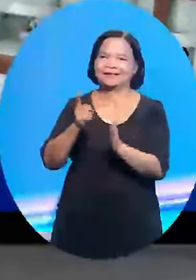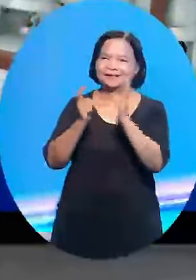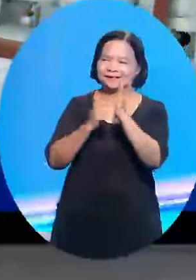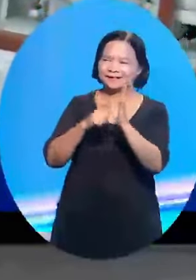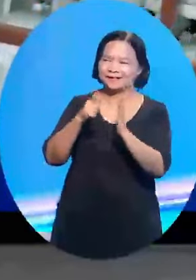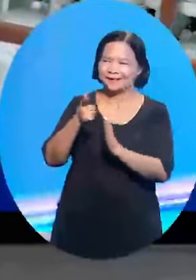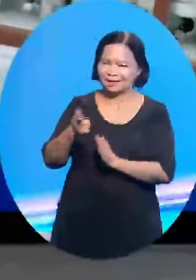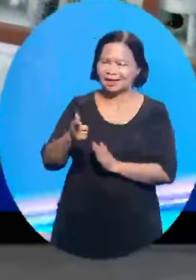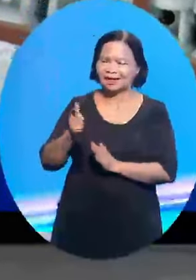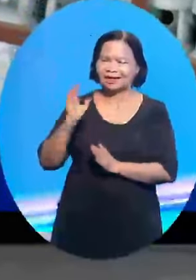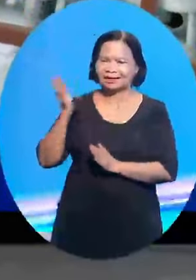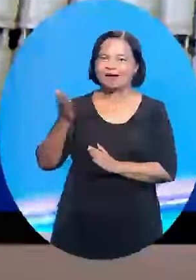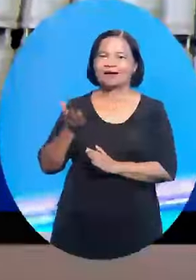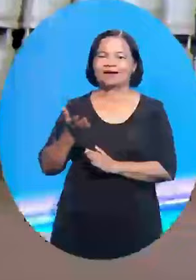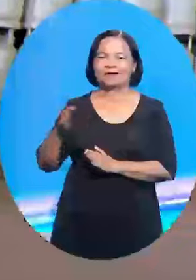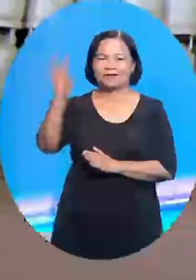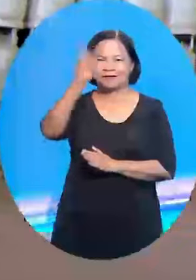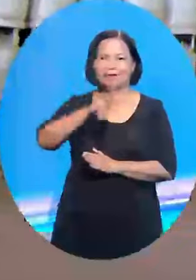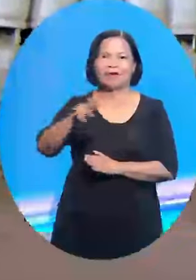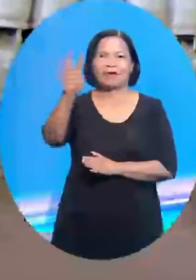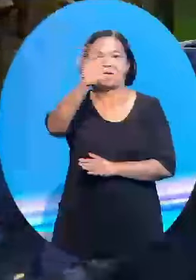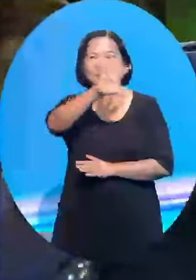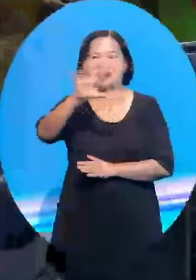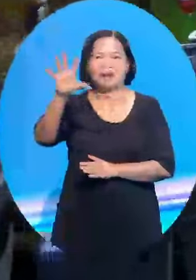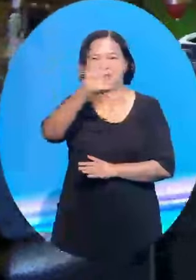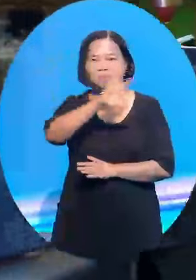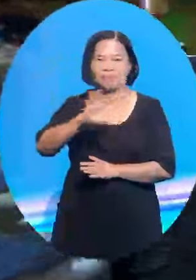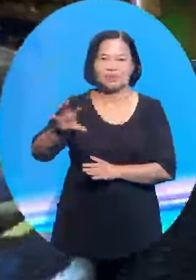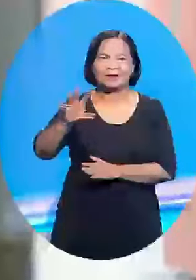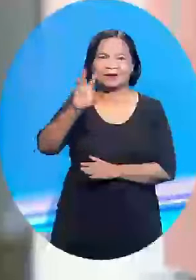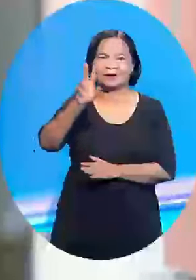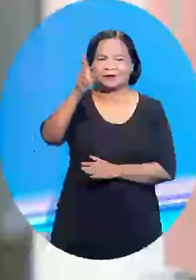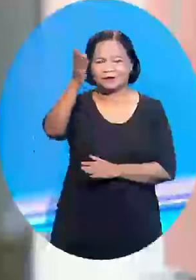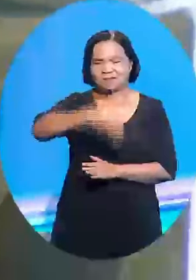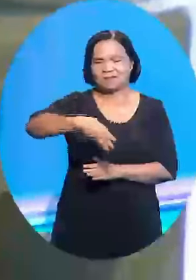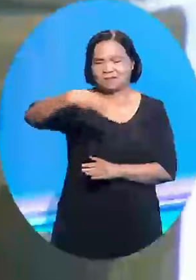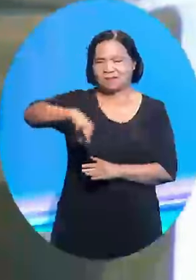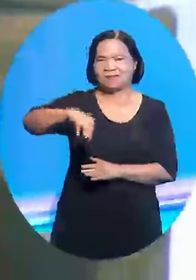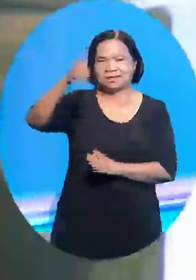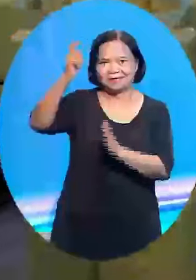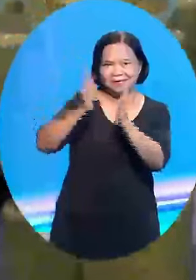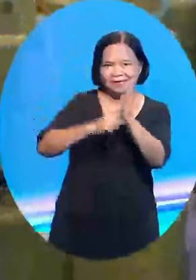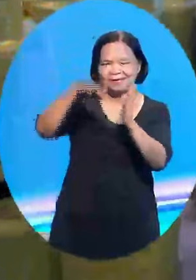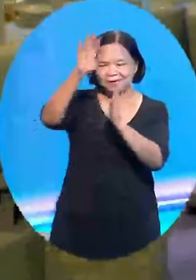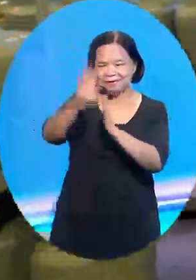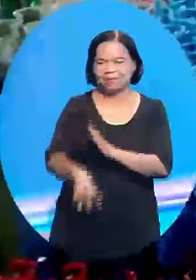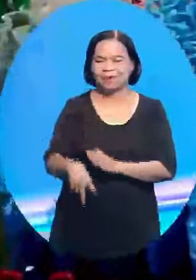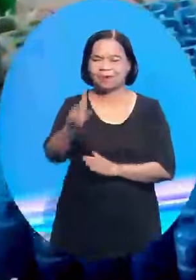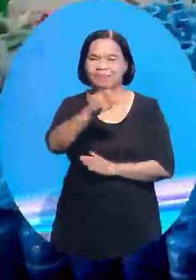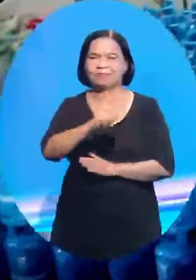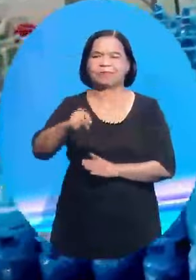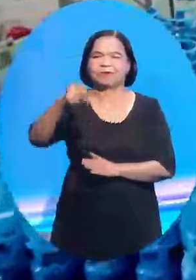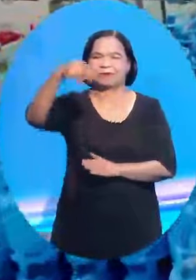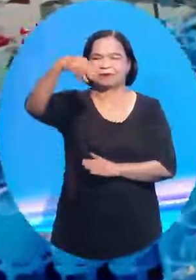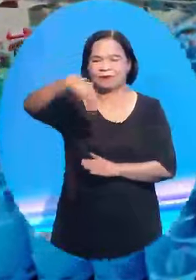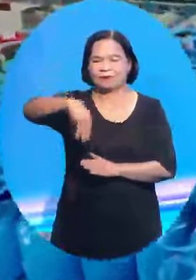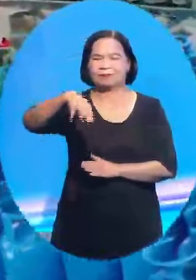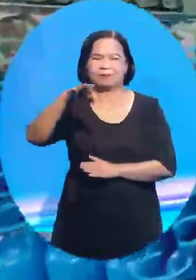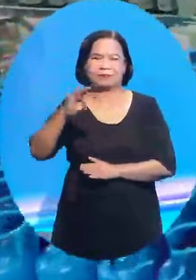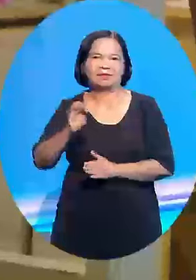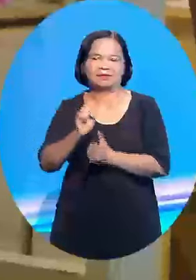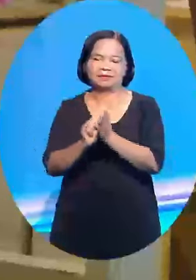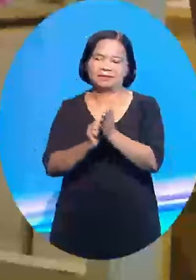và trong nước được ấn định ở mức 550 đô la Mỹ trên 1 MT, giá giảm 180 đô la Mỹ trên 1 MT so với tháng 3